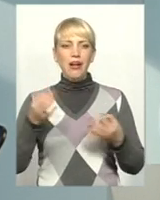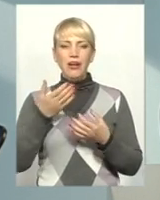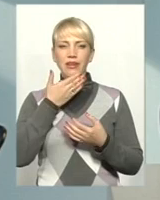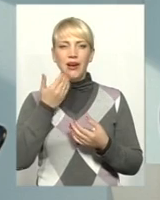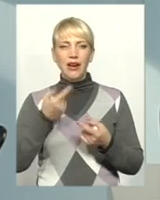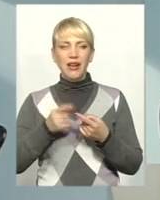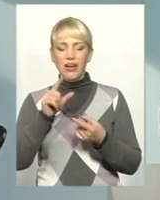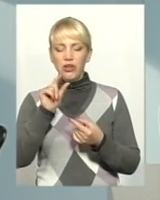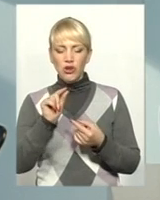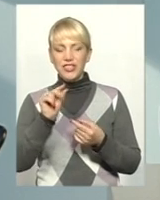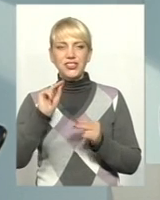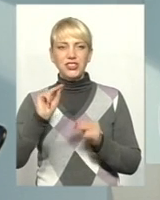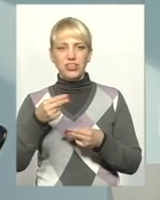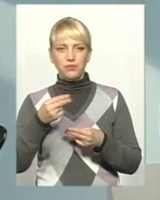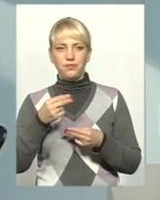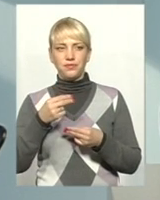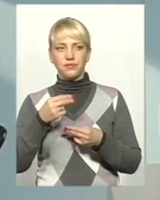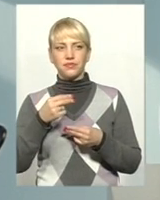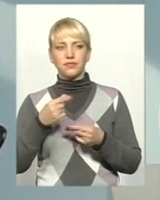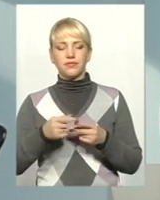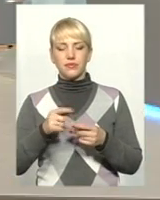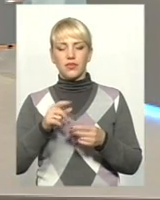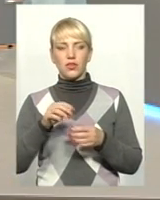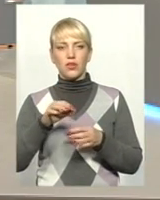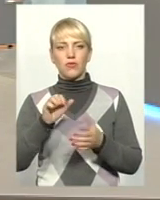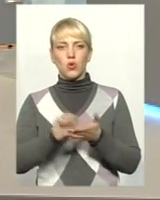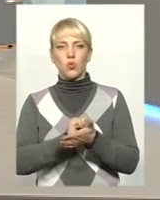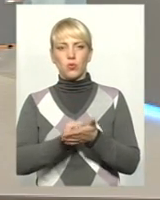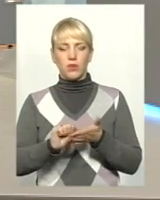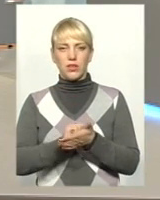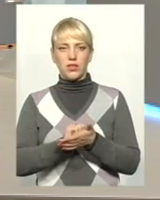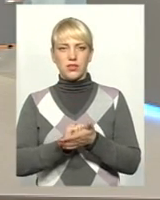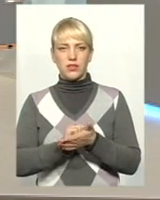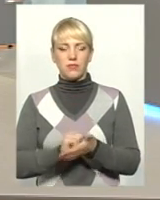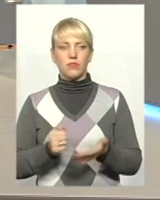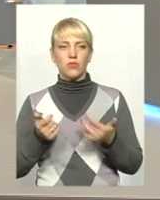шара менше, ніж вона запланована по проєктно-кошторисній документації. Постільки